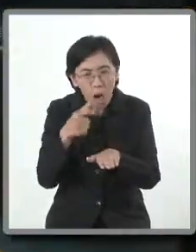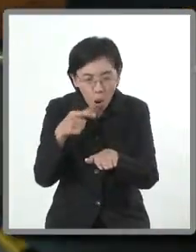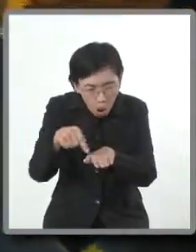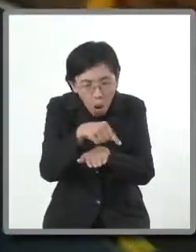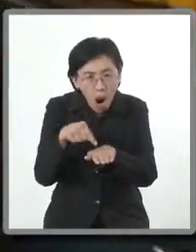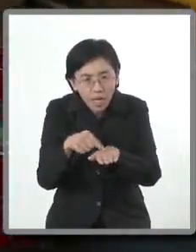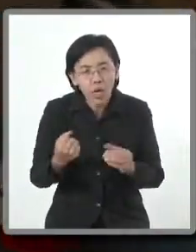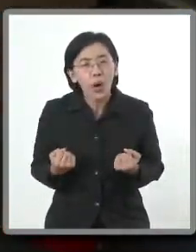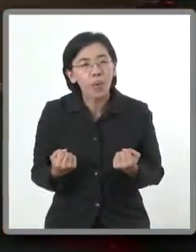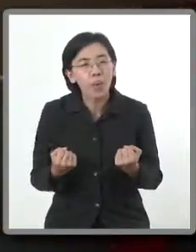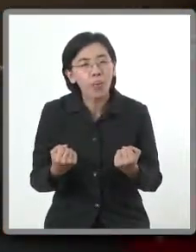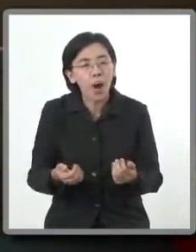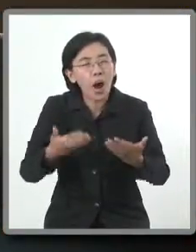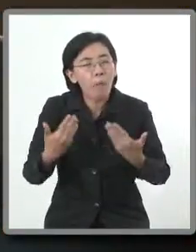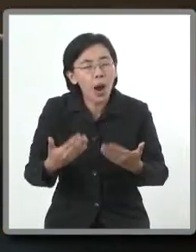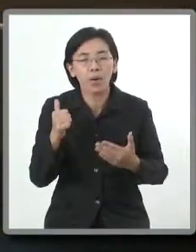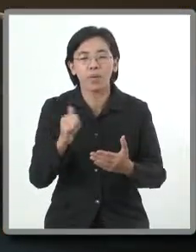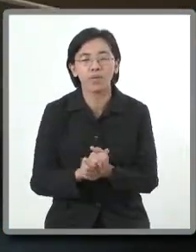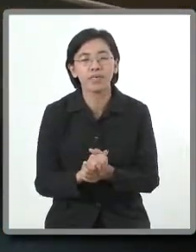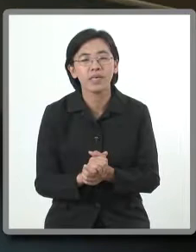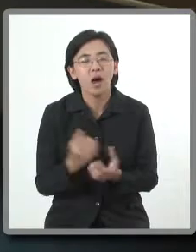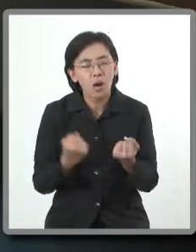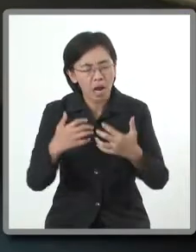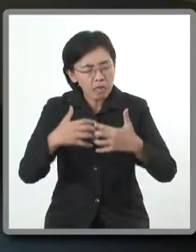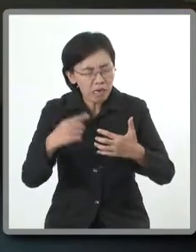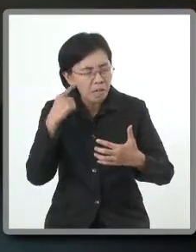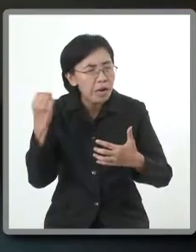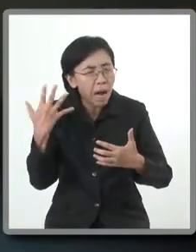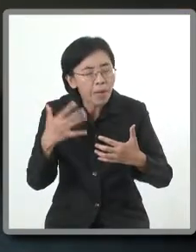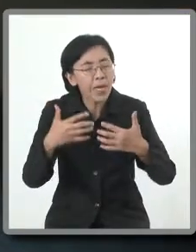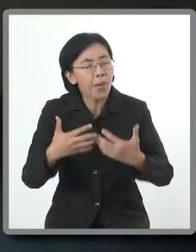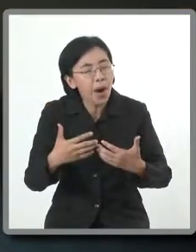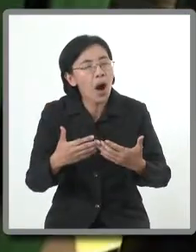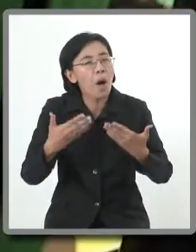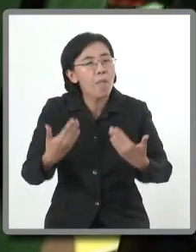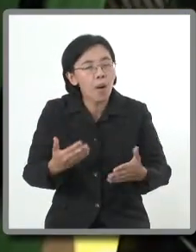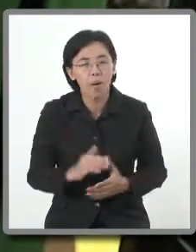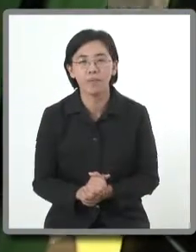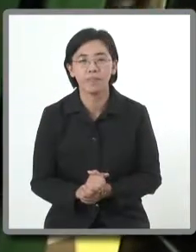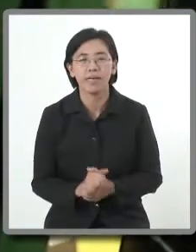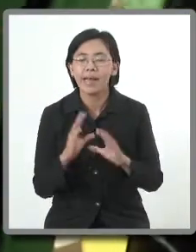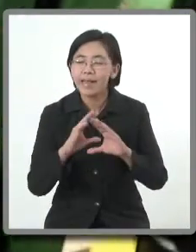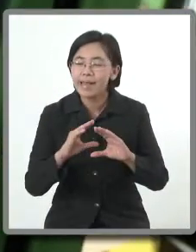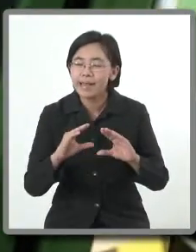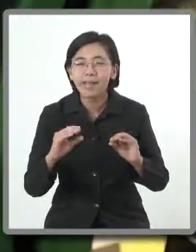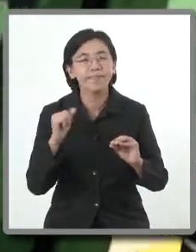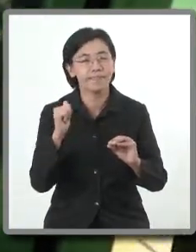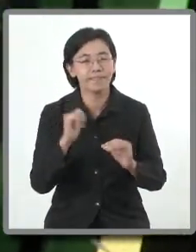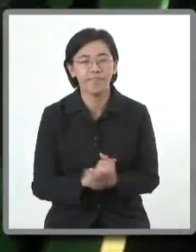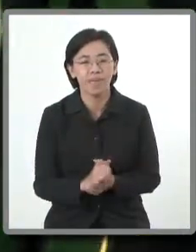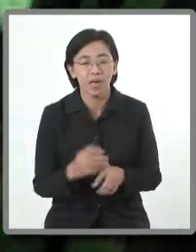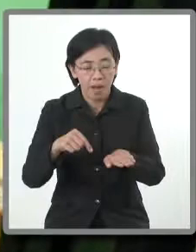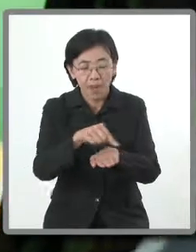ออกตัวดีเงียบแล้วก็เป็นรถที่ชานต่